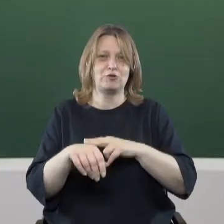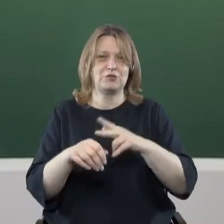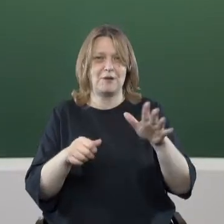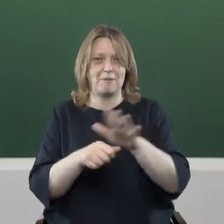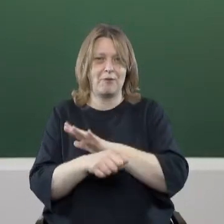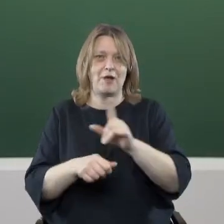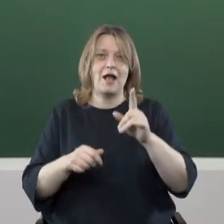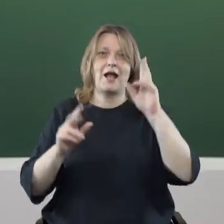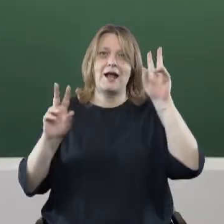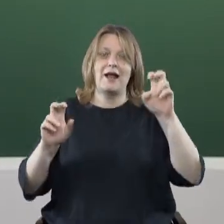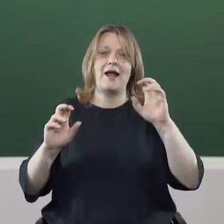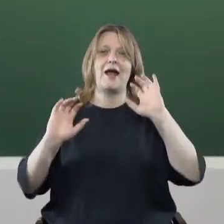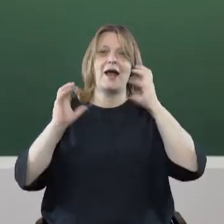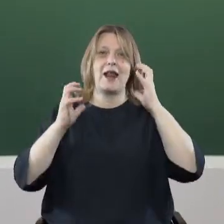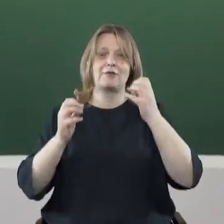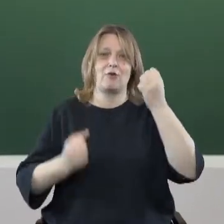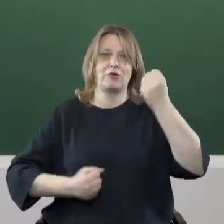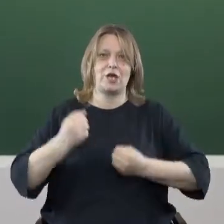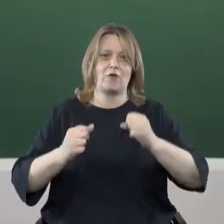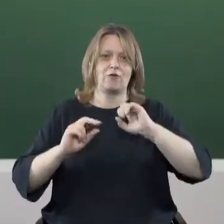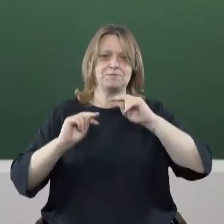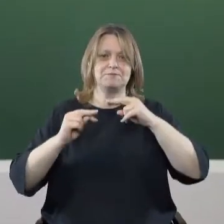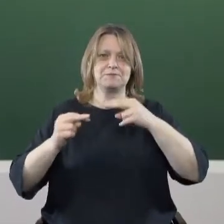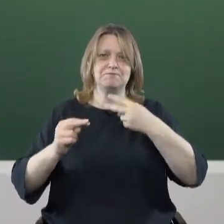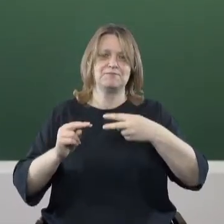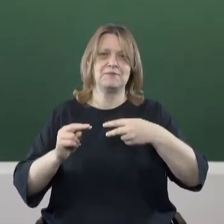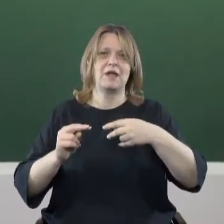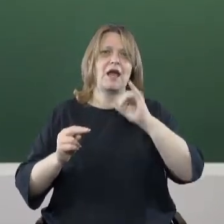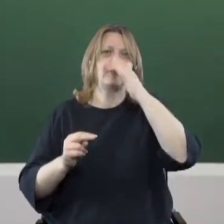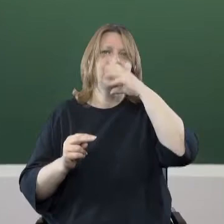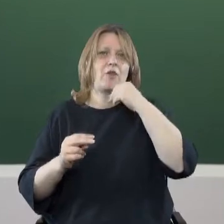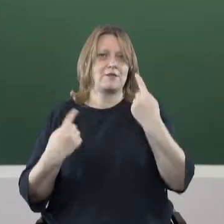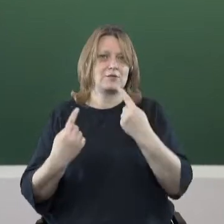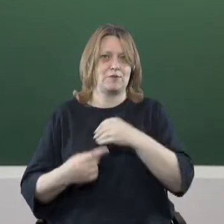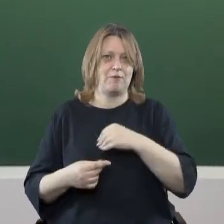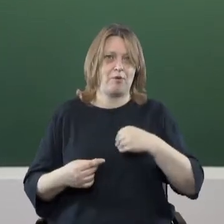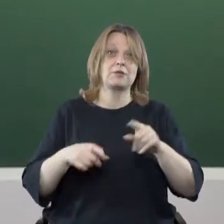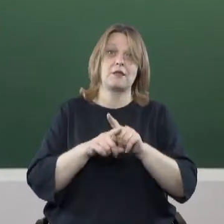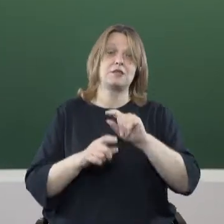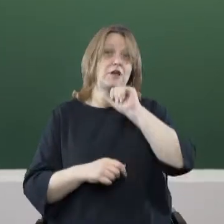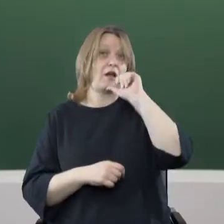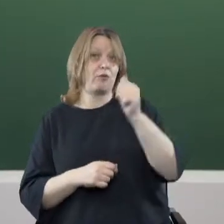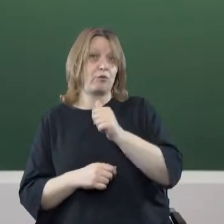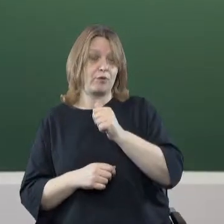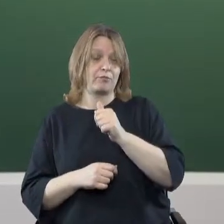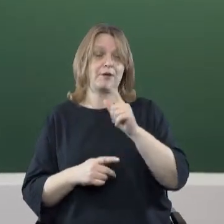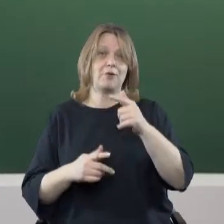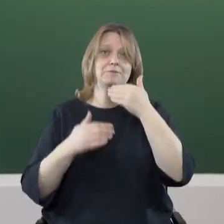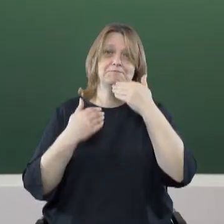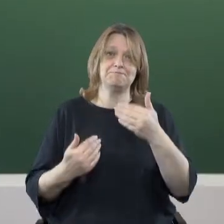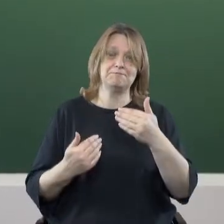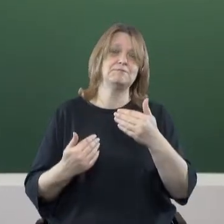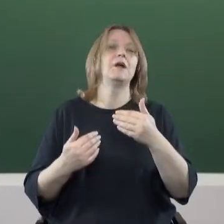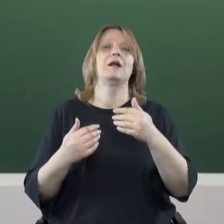Radia, Radio Kierowców, które nadaje raporty drogowe z całej Polski, ale też z Europy, bo dzięki